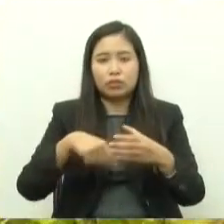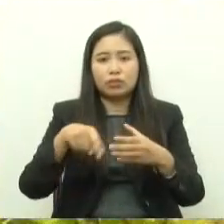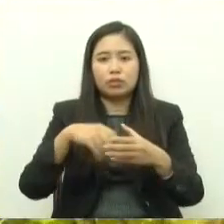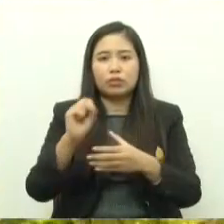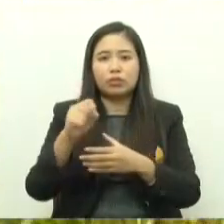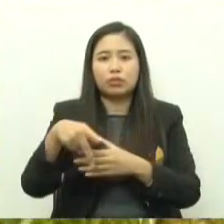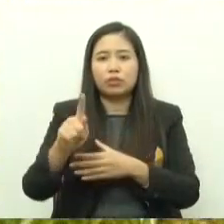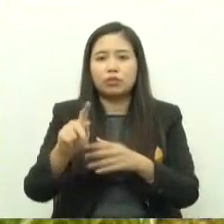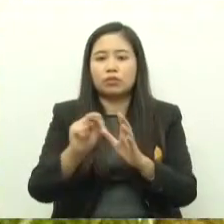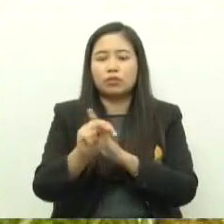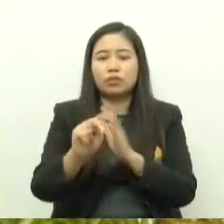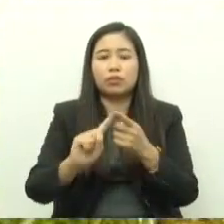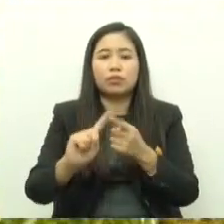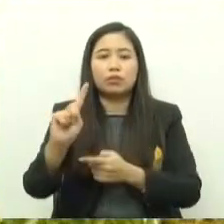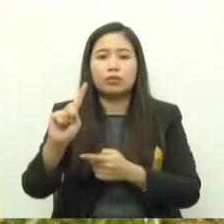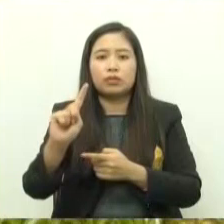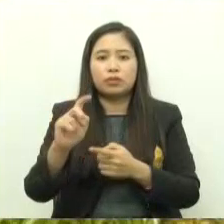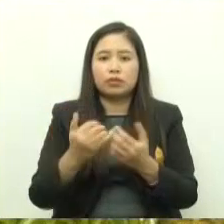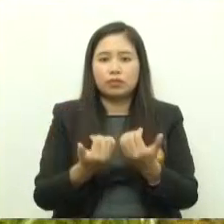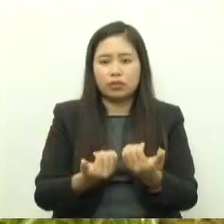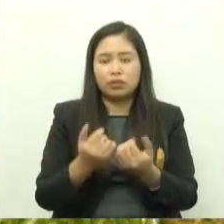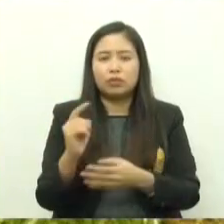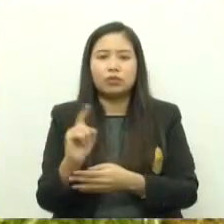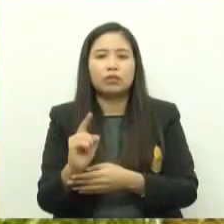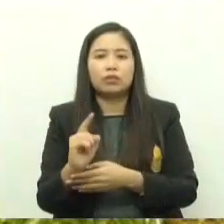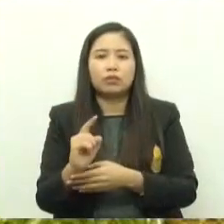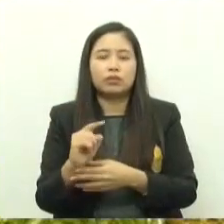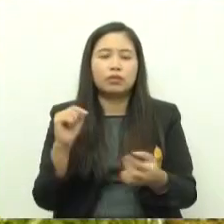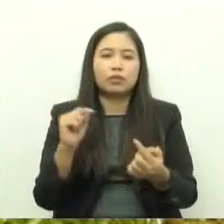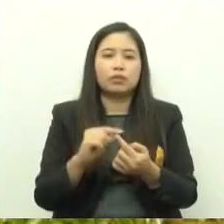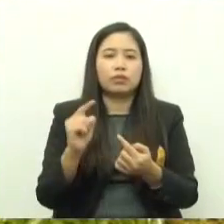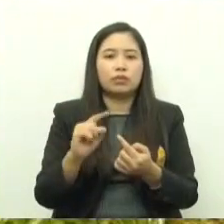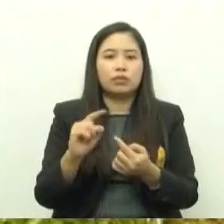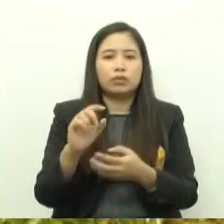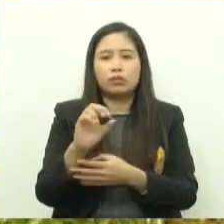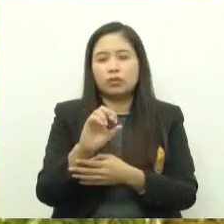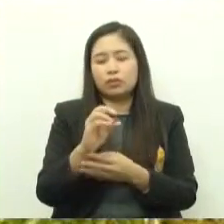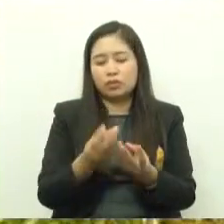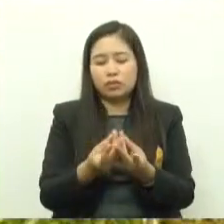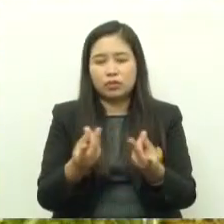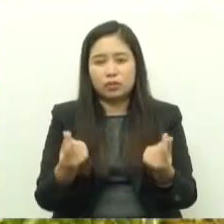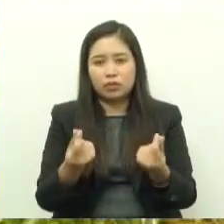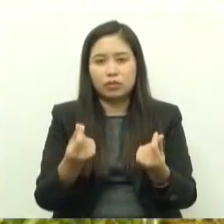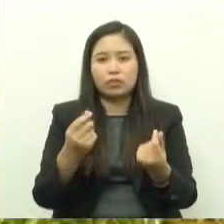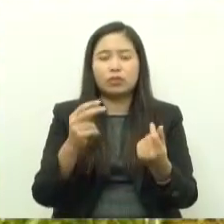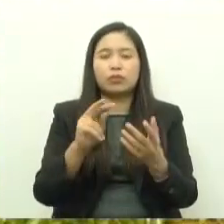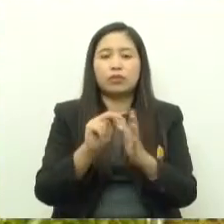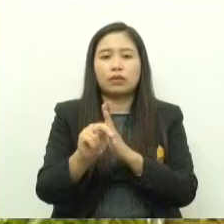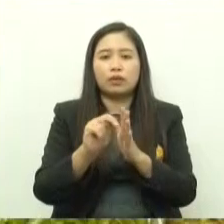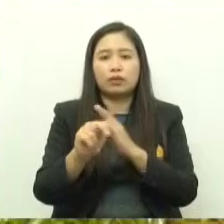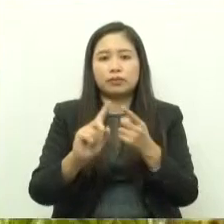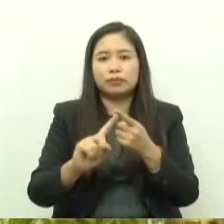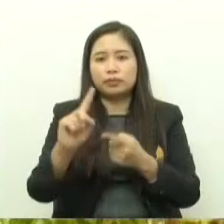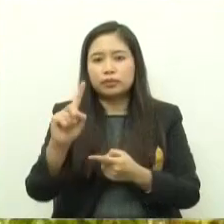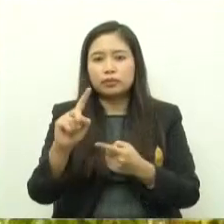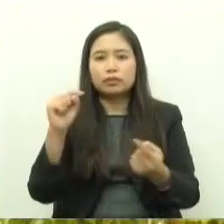ประถมศึกษาน่านเขต 1นะคะในส่วนที่จุดเด่นของสำนักงานเขตพื้นที่การศึกษาประถมศึกษาน่านเขต 1นะคะในเรื่องของ